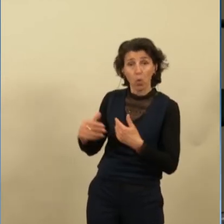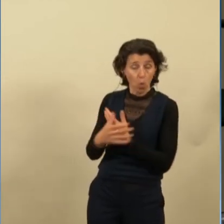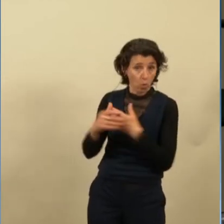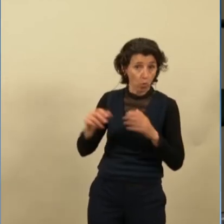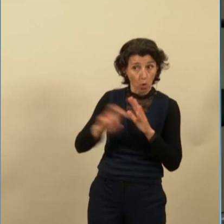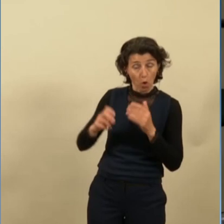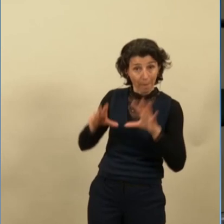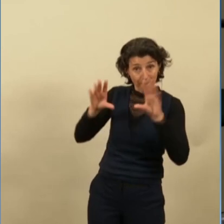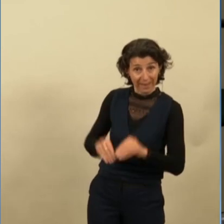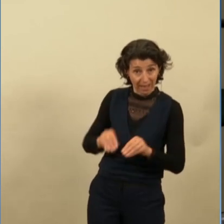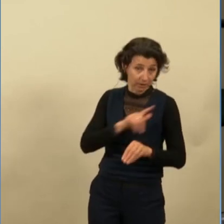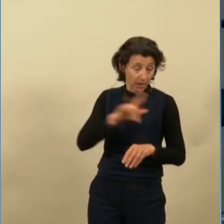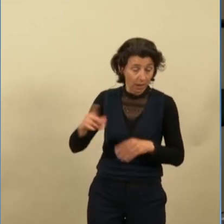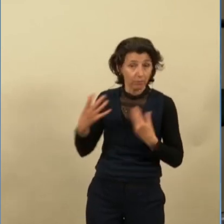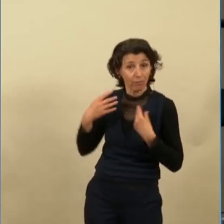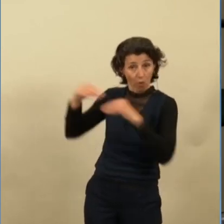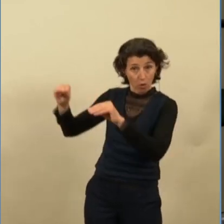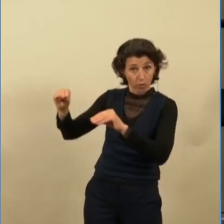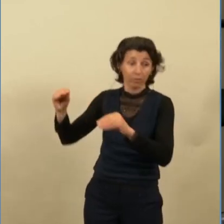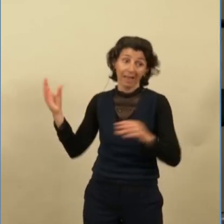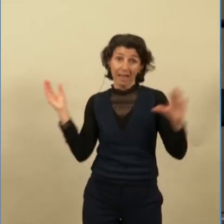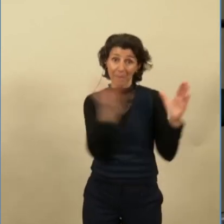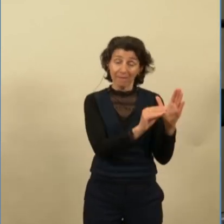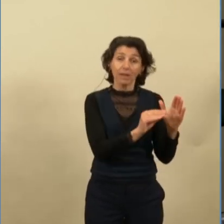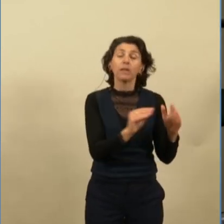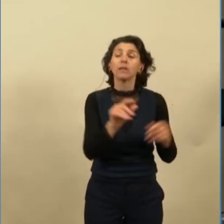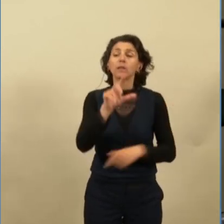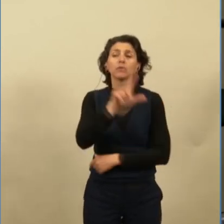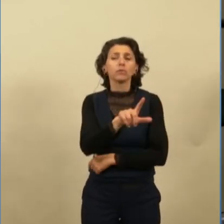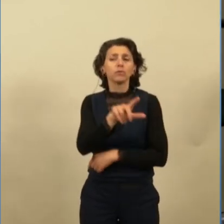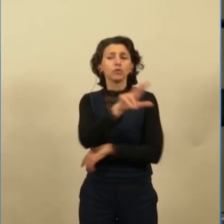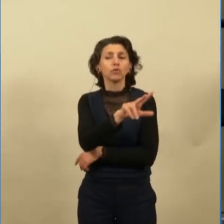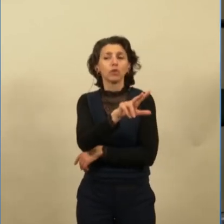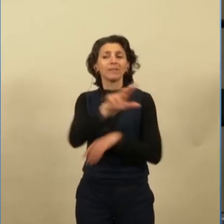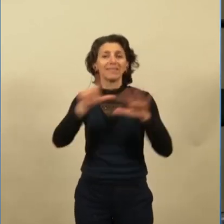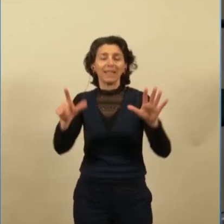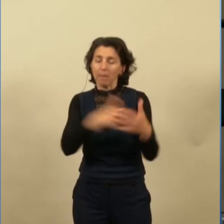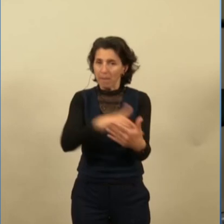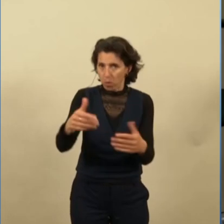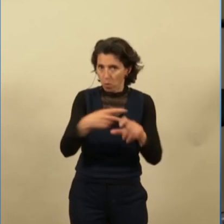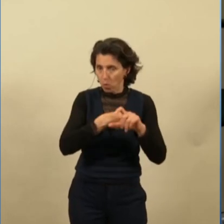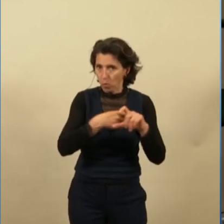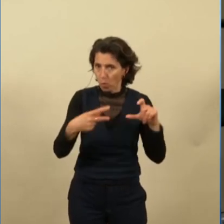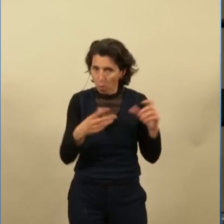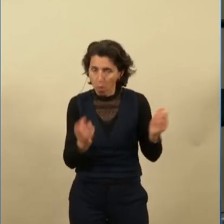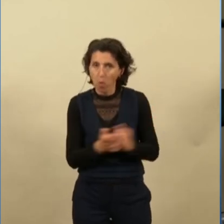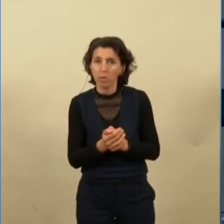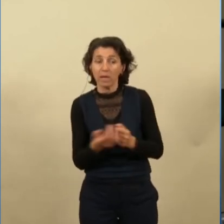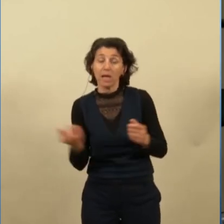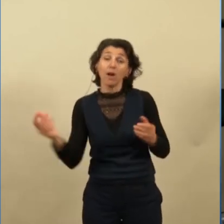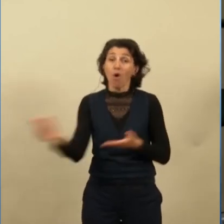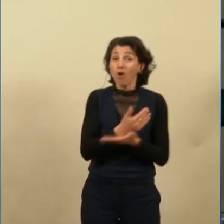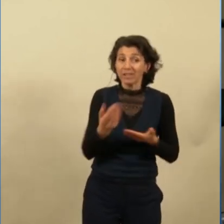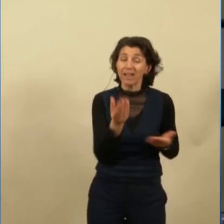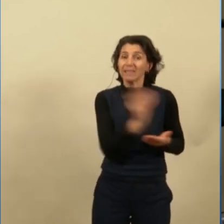une somme de 37 millions d'euros alors même que cette recette est très incertaine et conditionnée à la